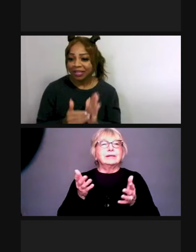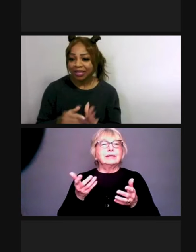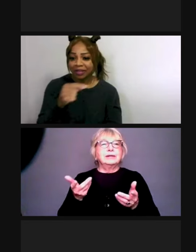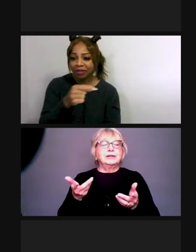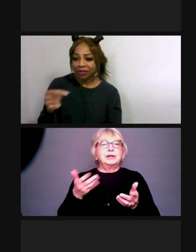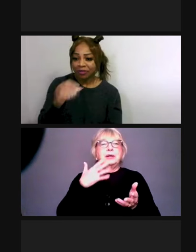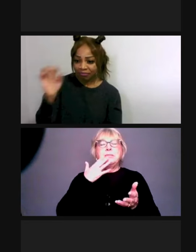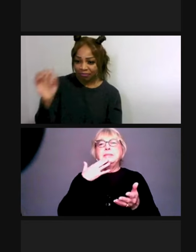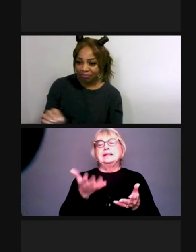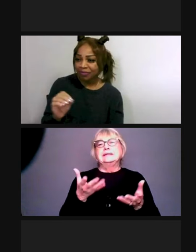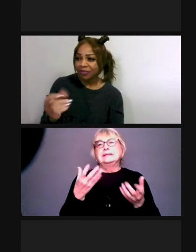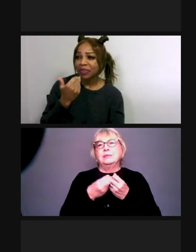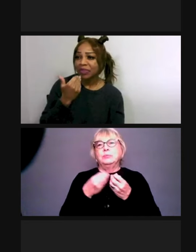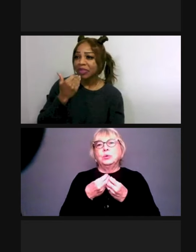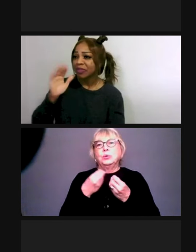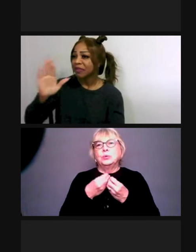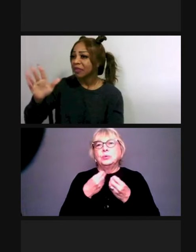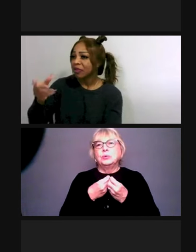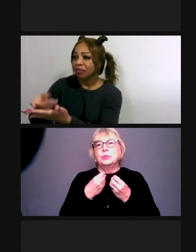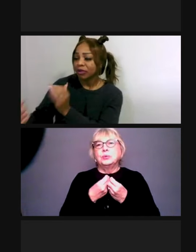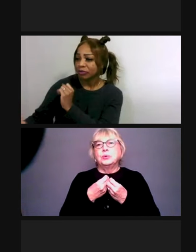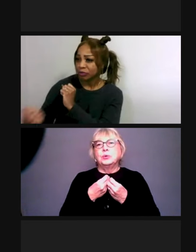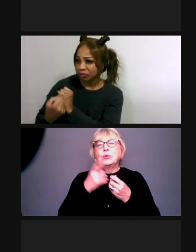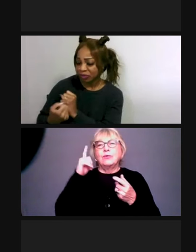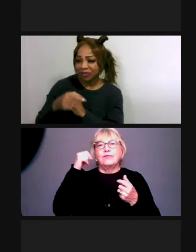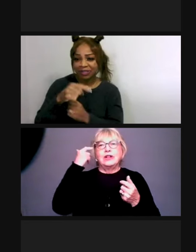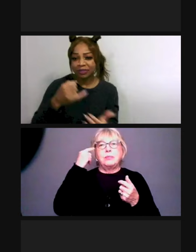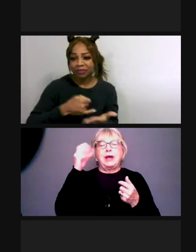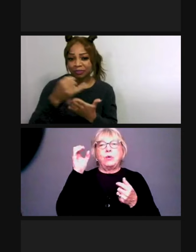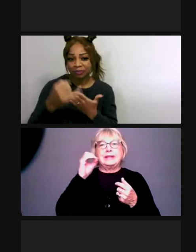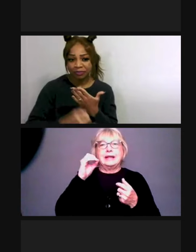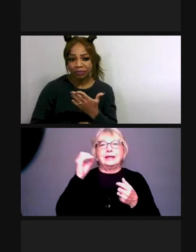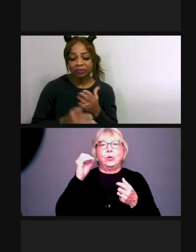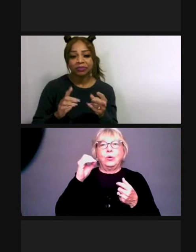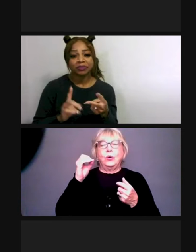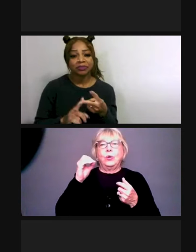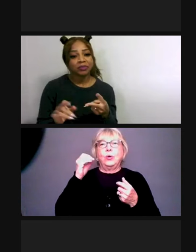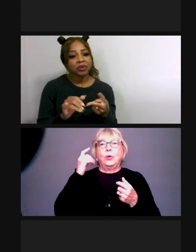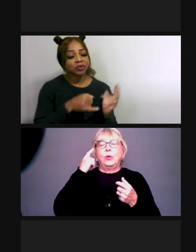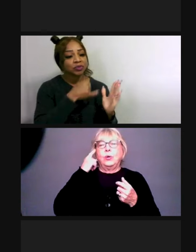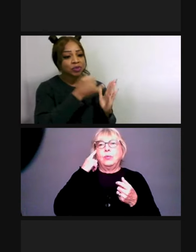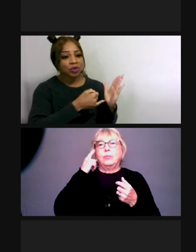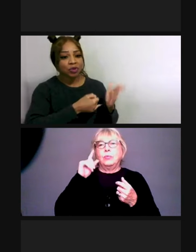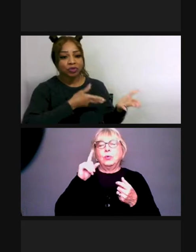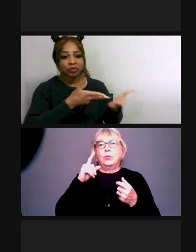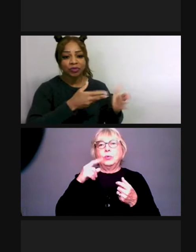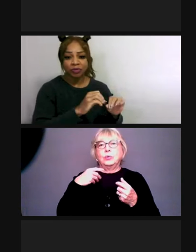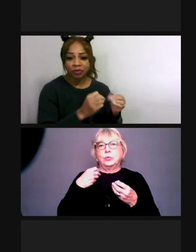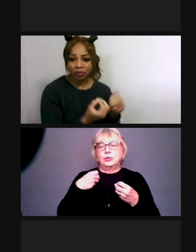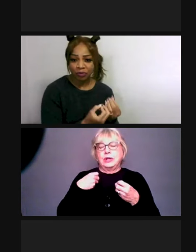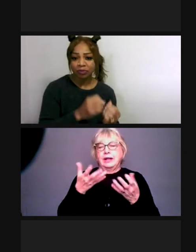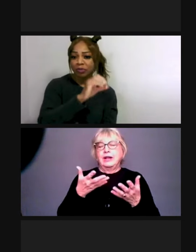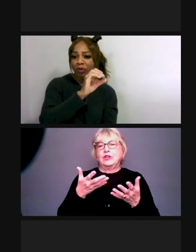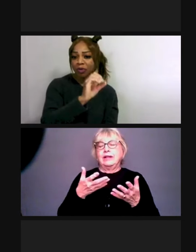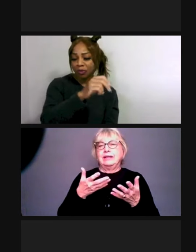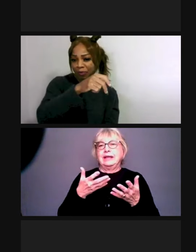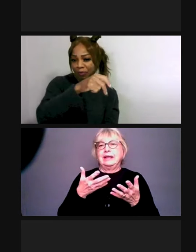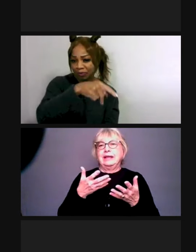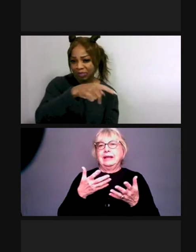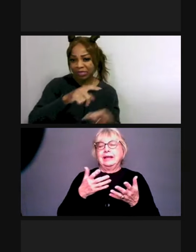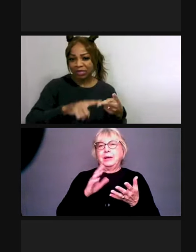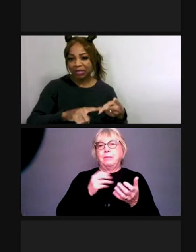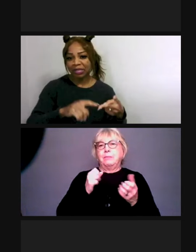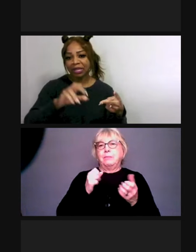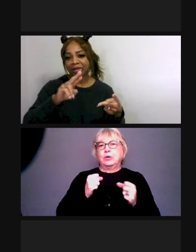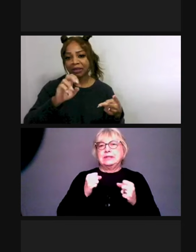merci beaucoup on remercie le gouvernement de l'Ontario pour avoir généreusement financé ce projet donc